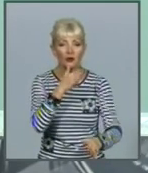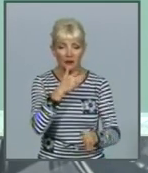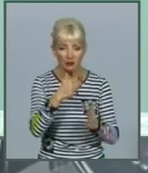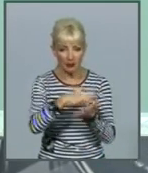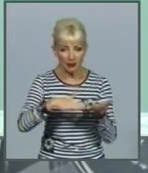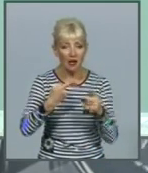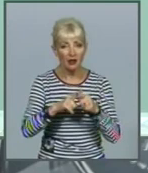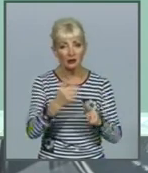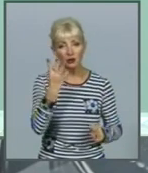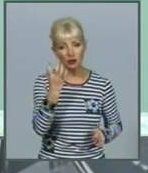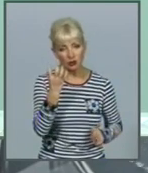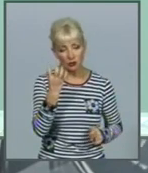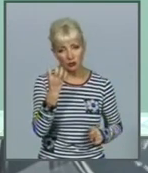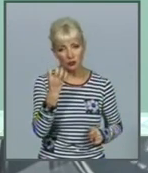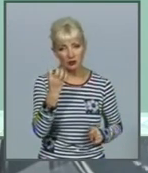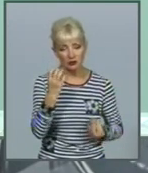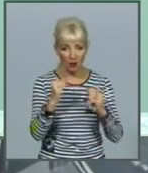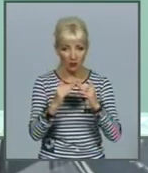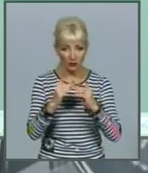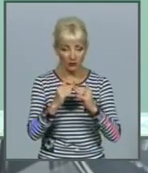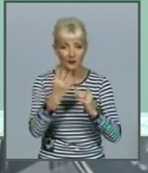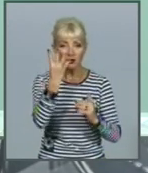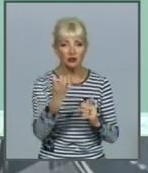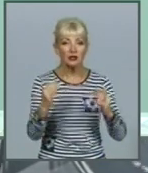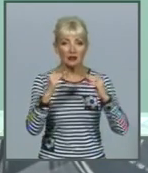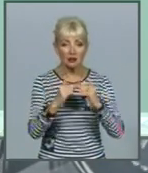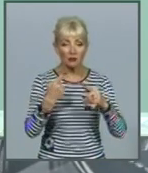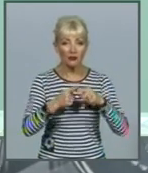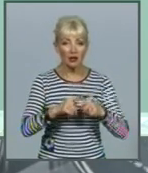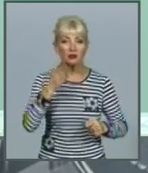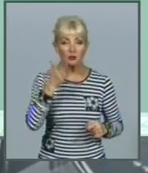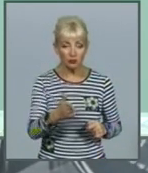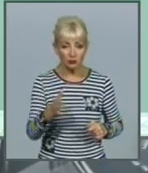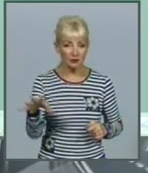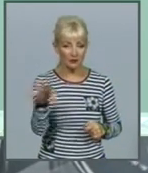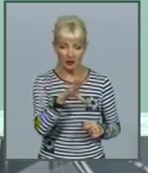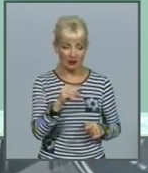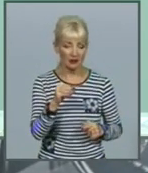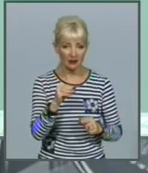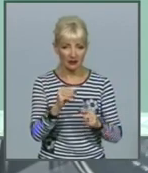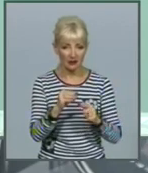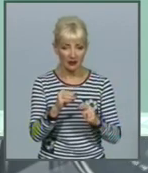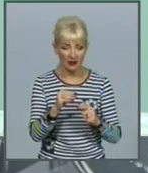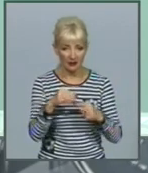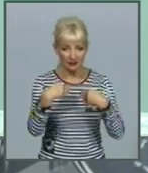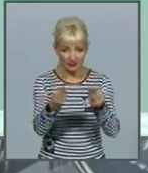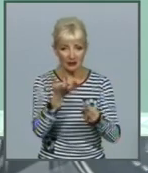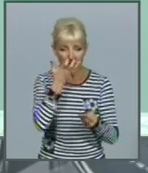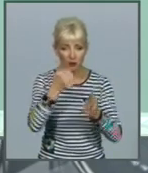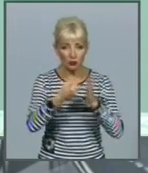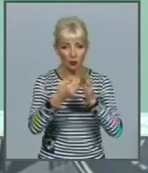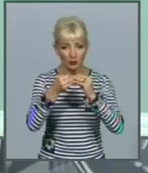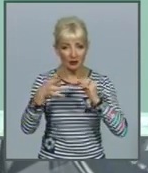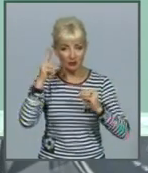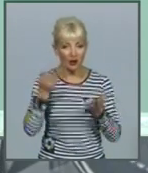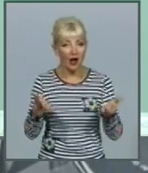есть 400 домов эти будут все включены до 15 числа. То есть тут осталась неделя, все